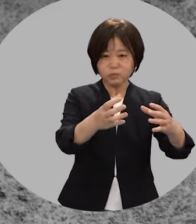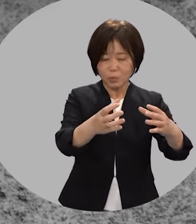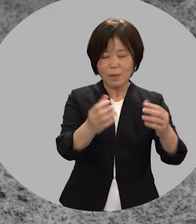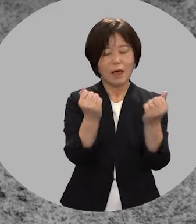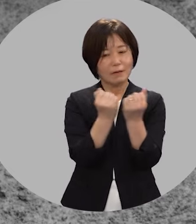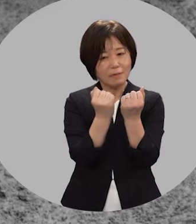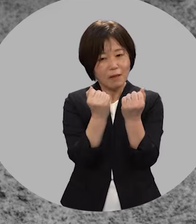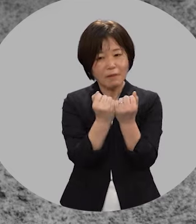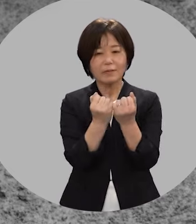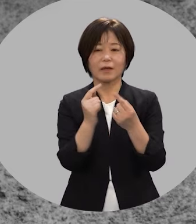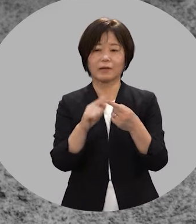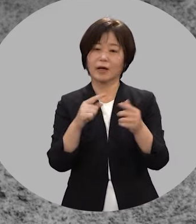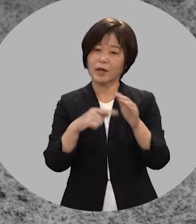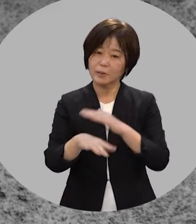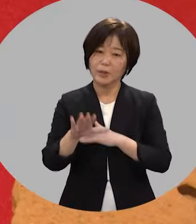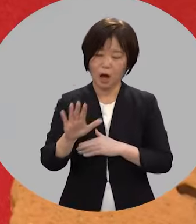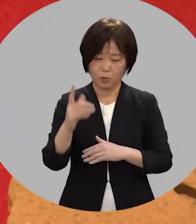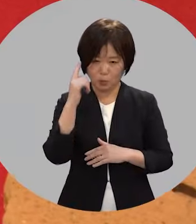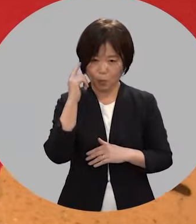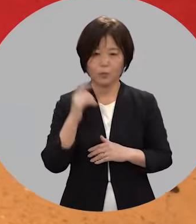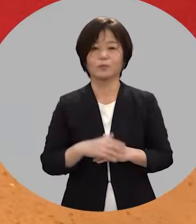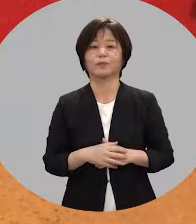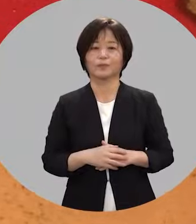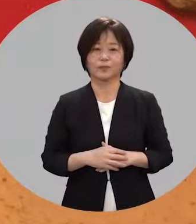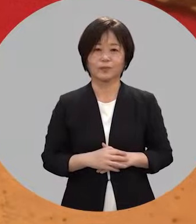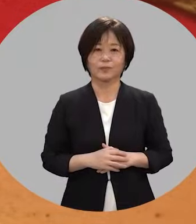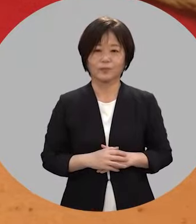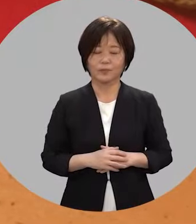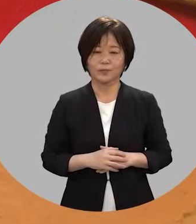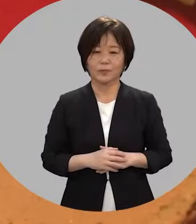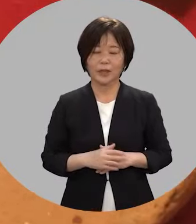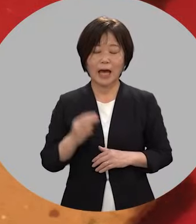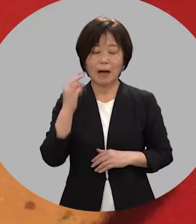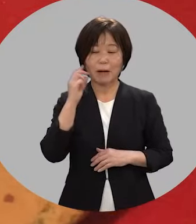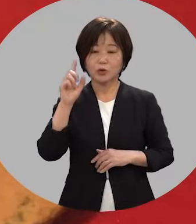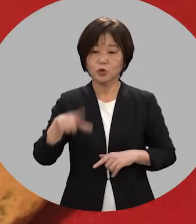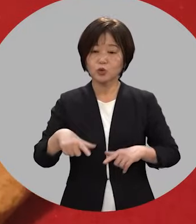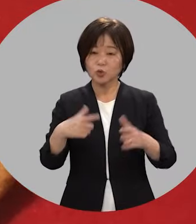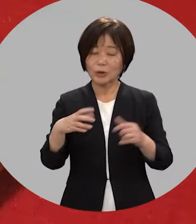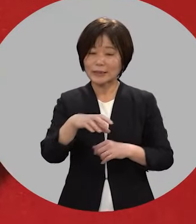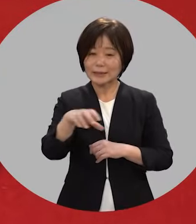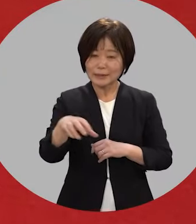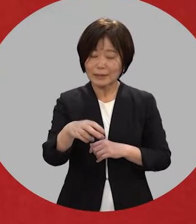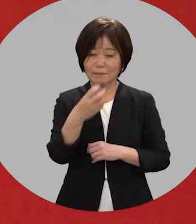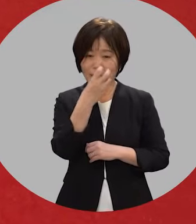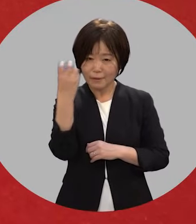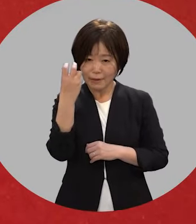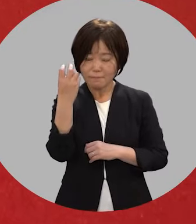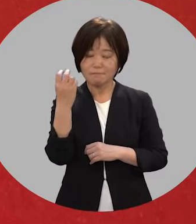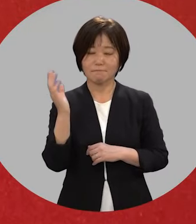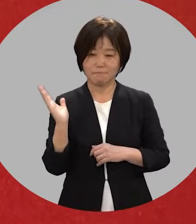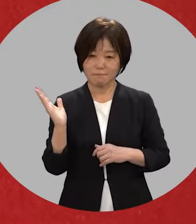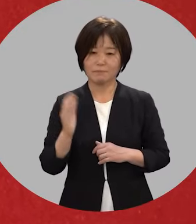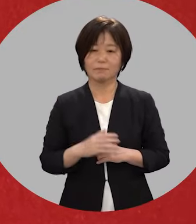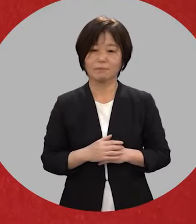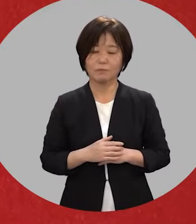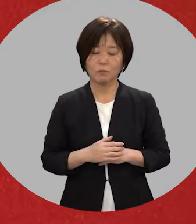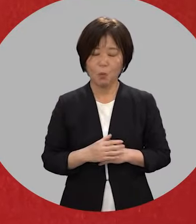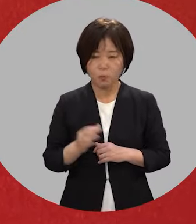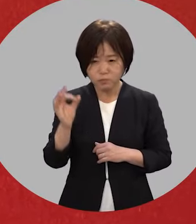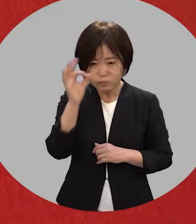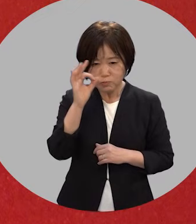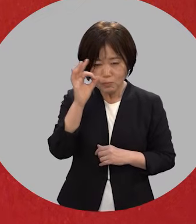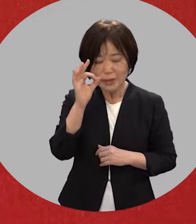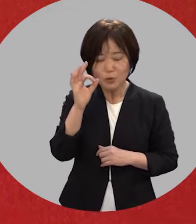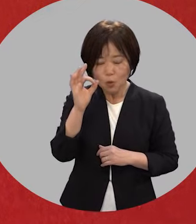意味で開けたというふうに考えられます。 松の木遺跡で見つかったこちらの土器、よく見ると